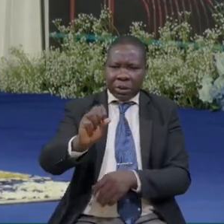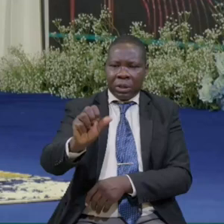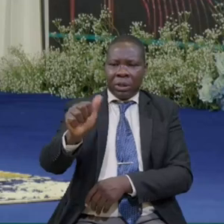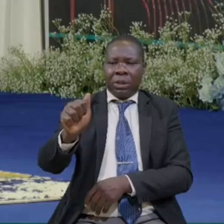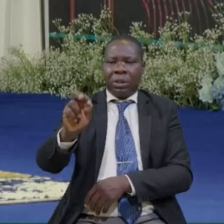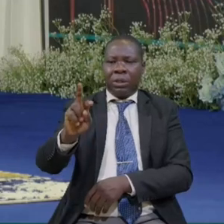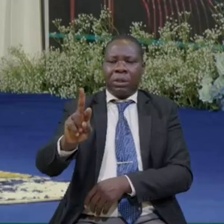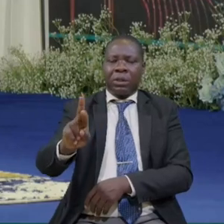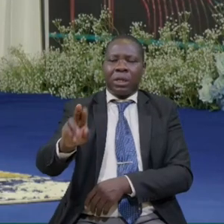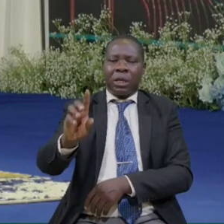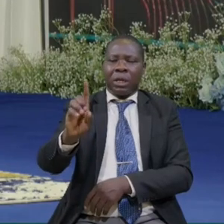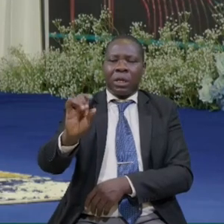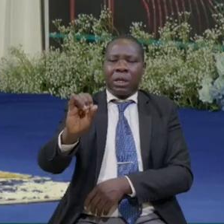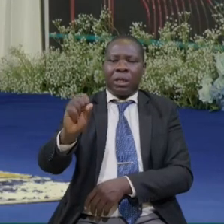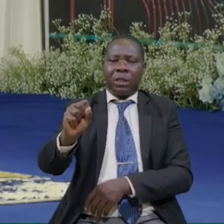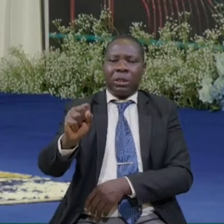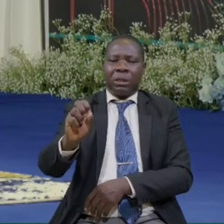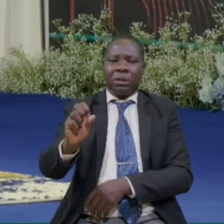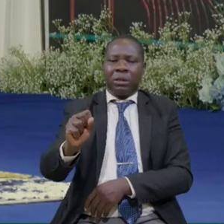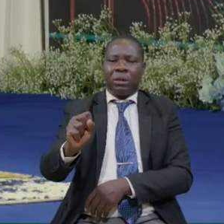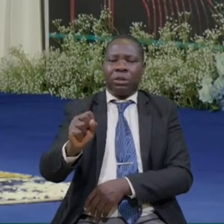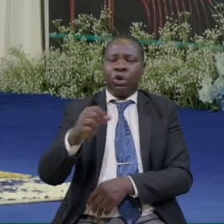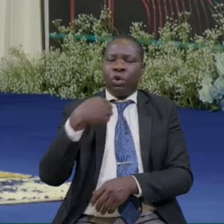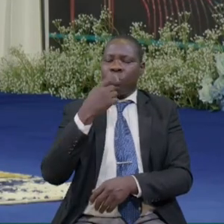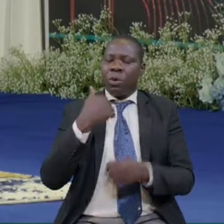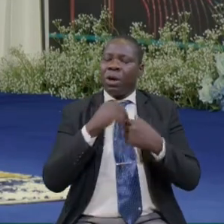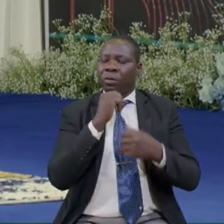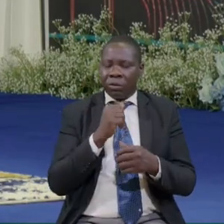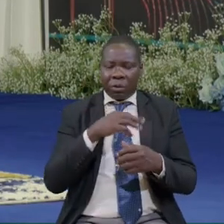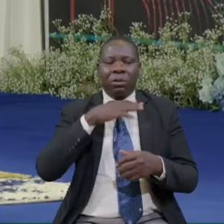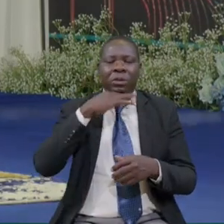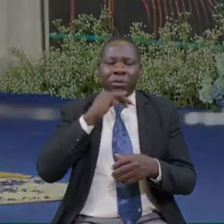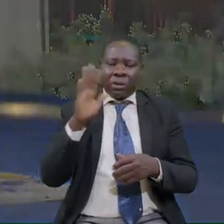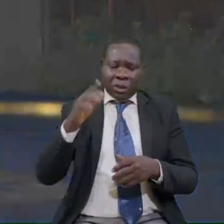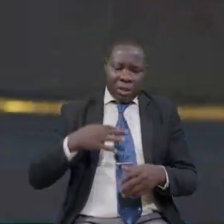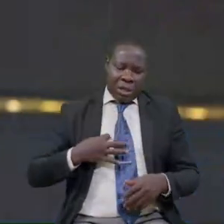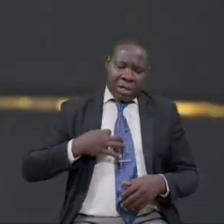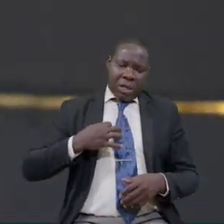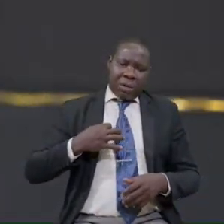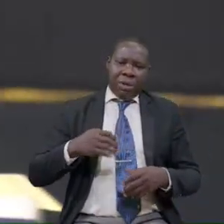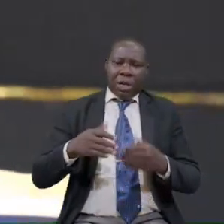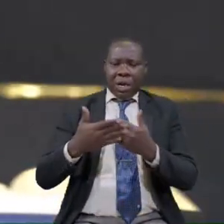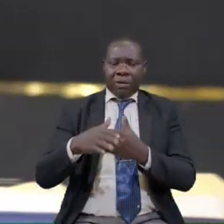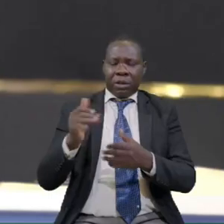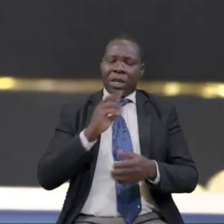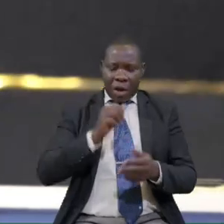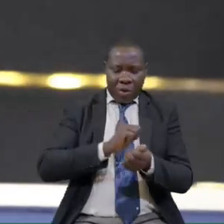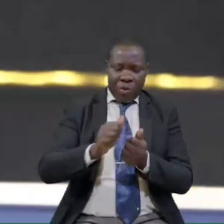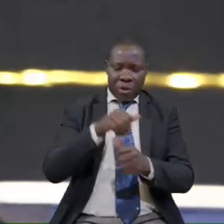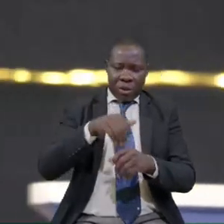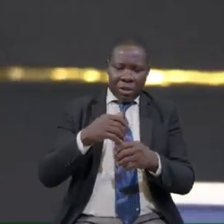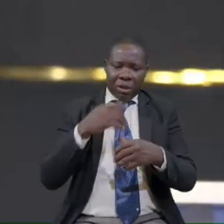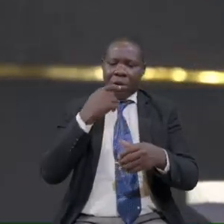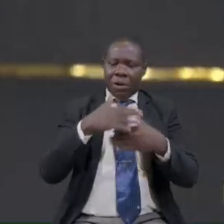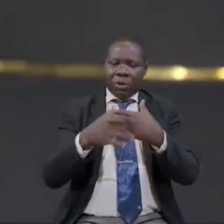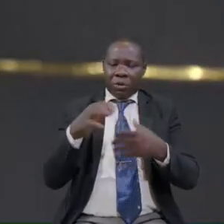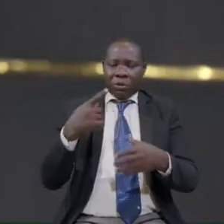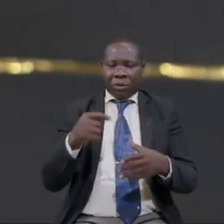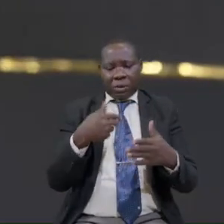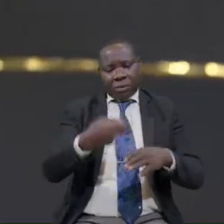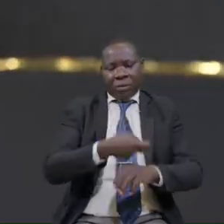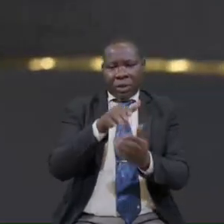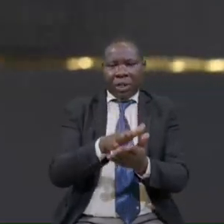souillé leurs vêtements après être lavés dans le sang de l'agneau, après être purifiés